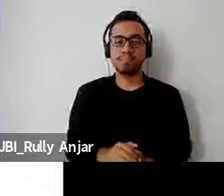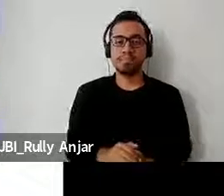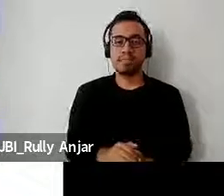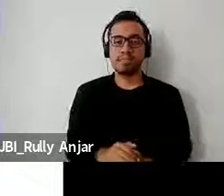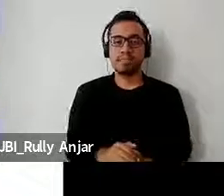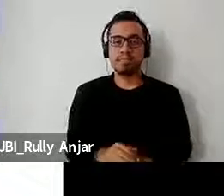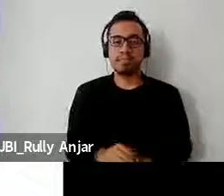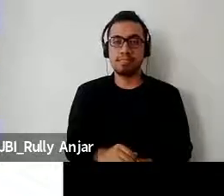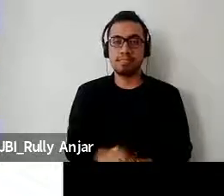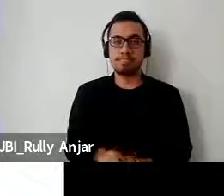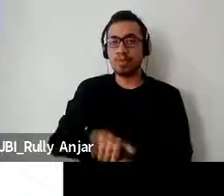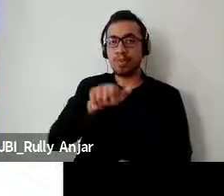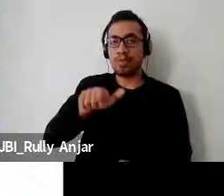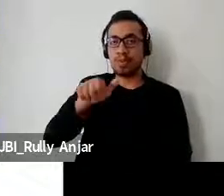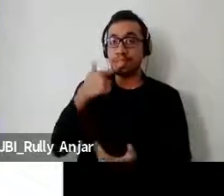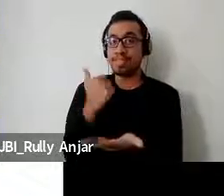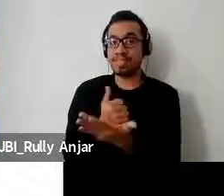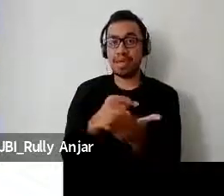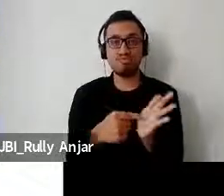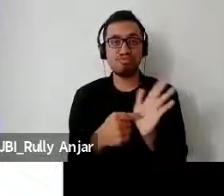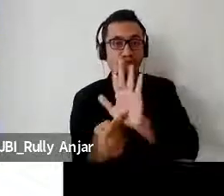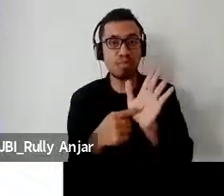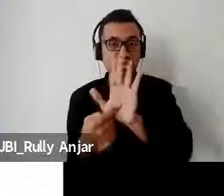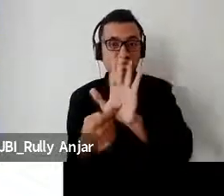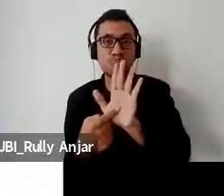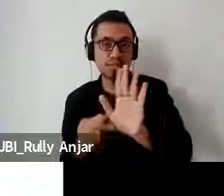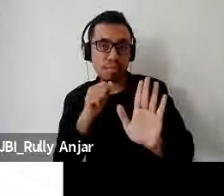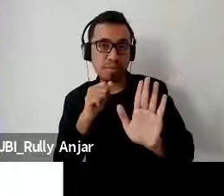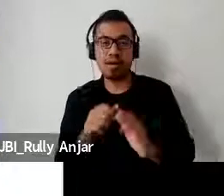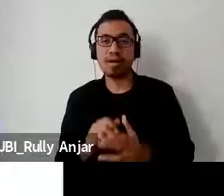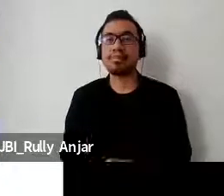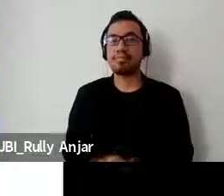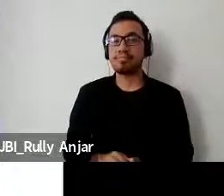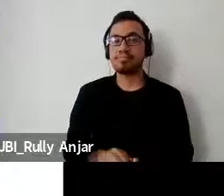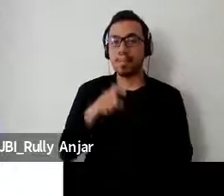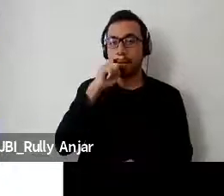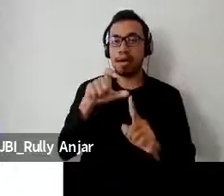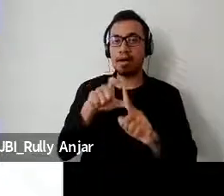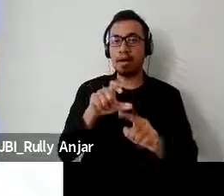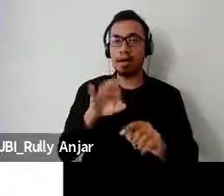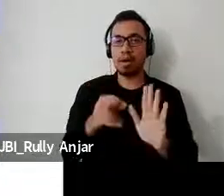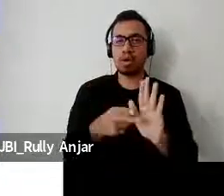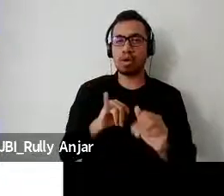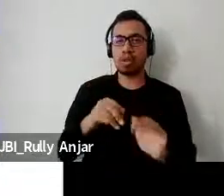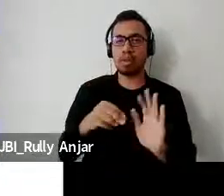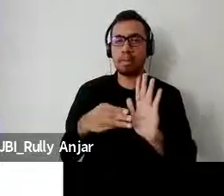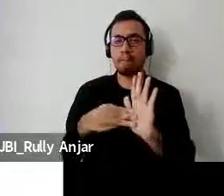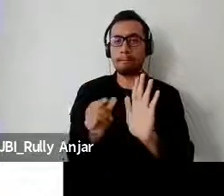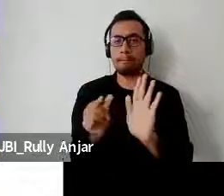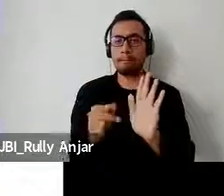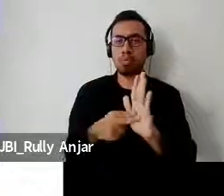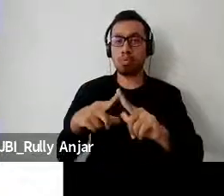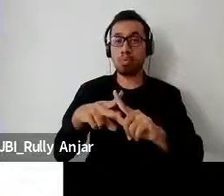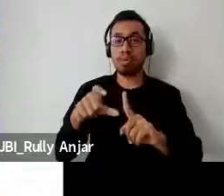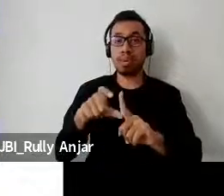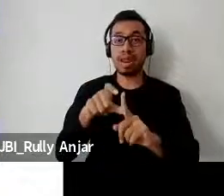tokoh yang seringkali disebut-sebut adalah Bapak Legend Doni Monardo. Kemudian pembicara gugus